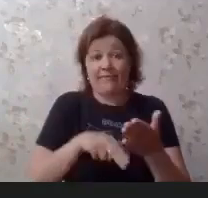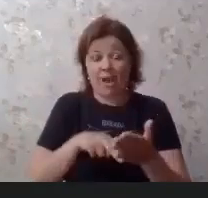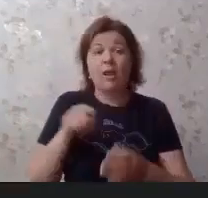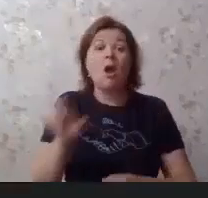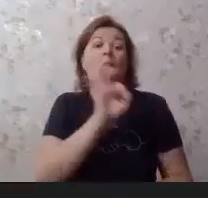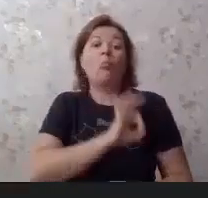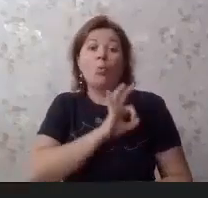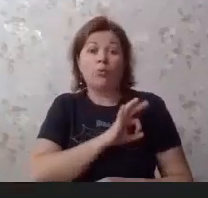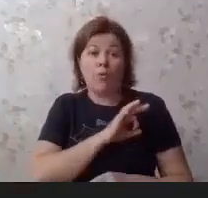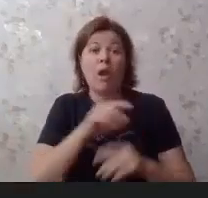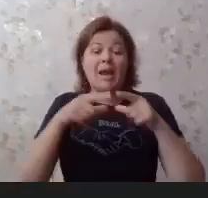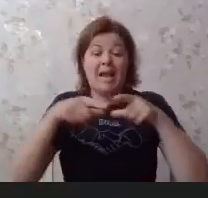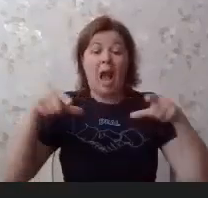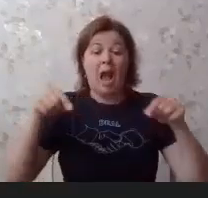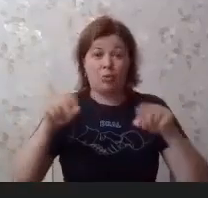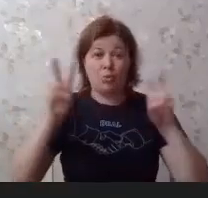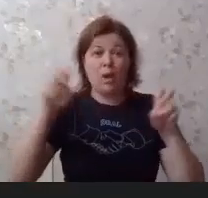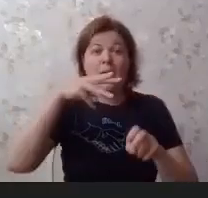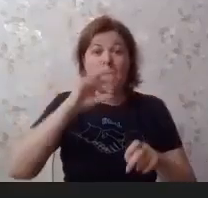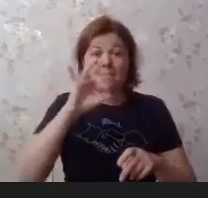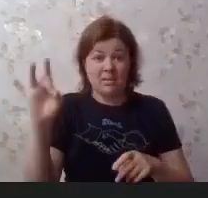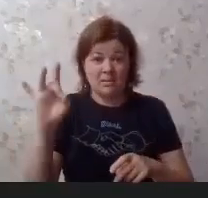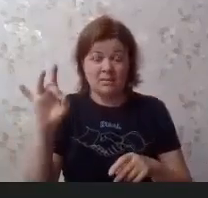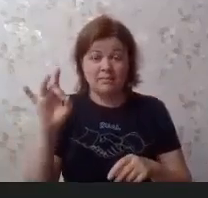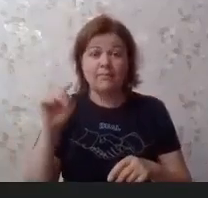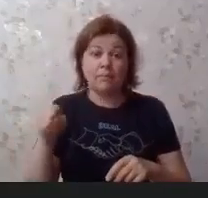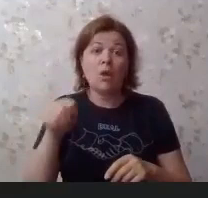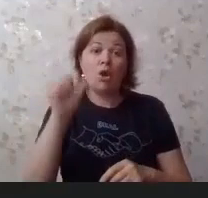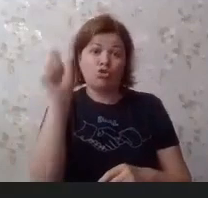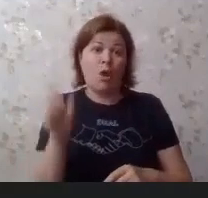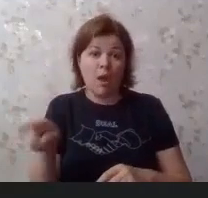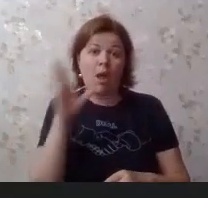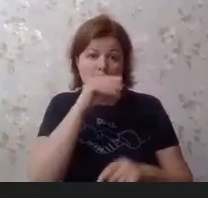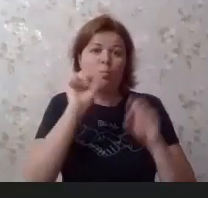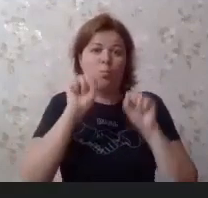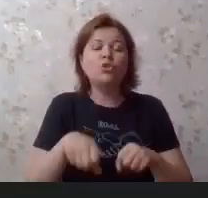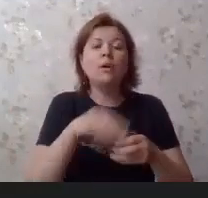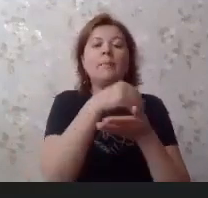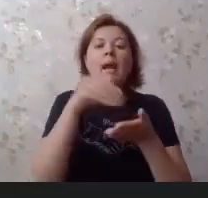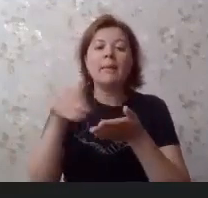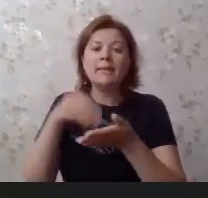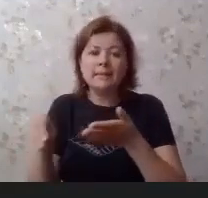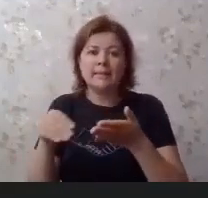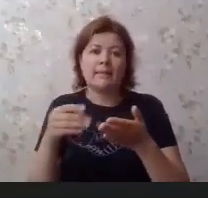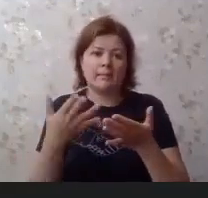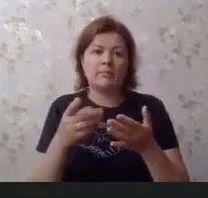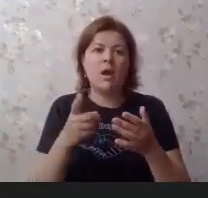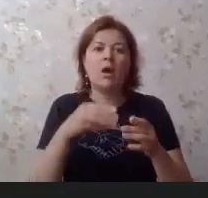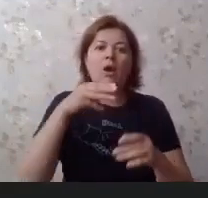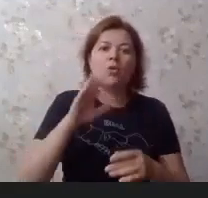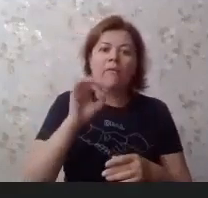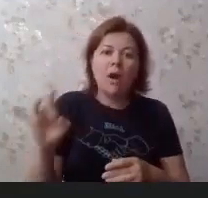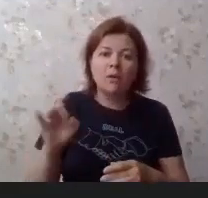МИР, соответственно, человек может приобрести те или иные товары или услуги.